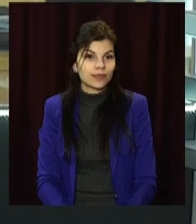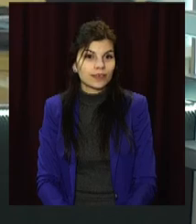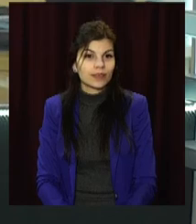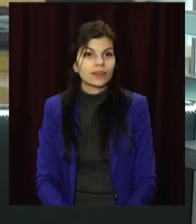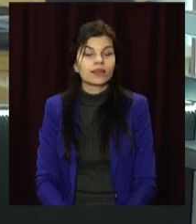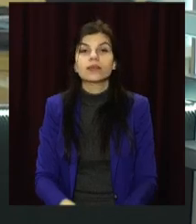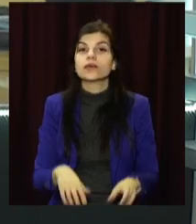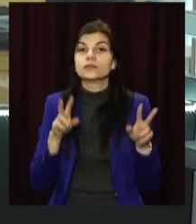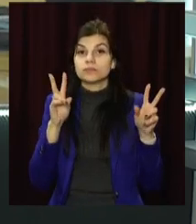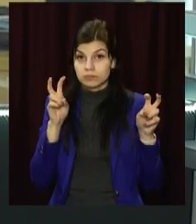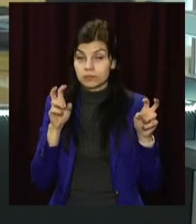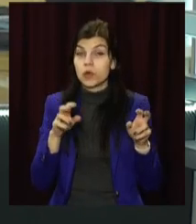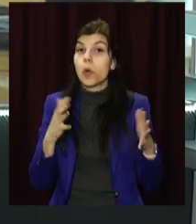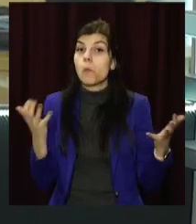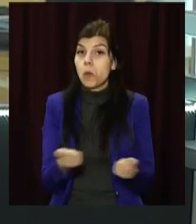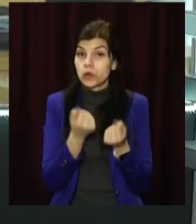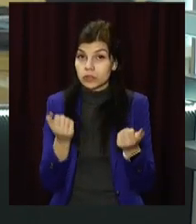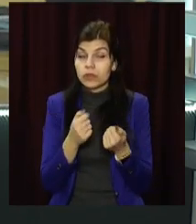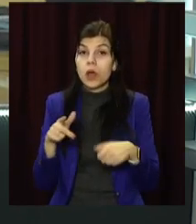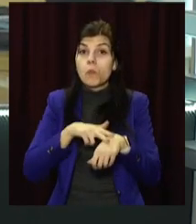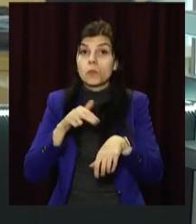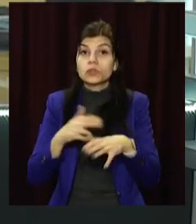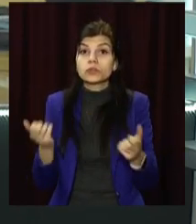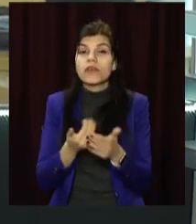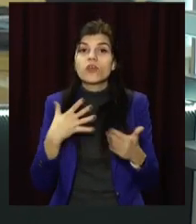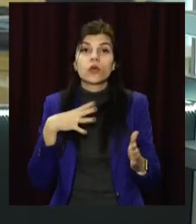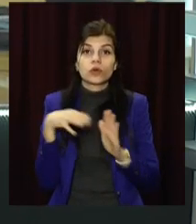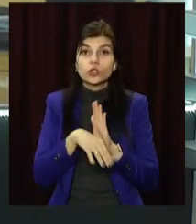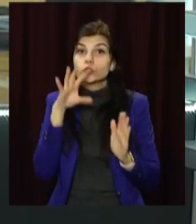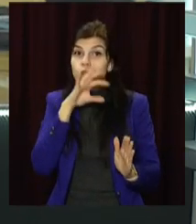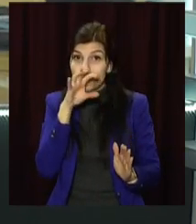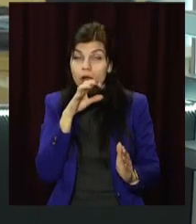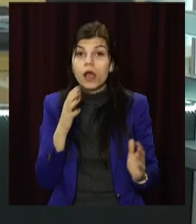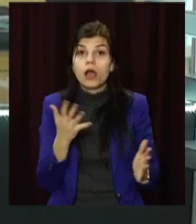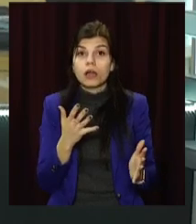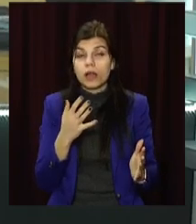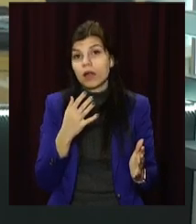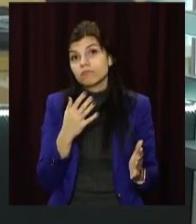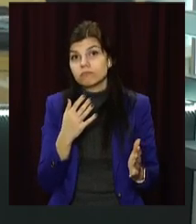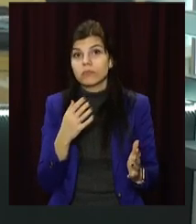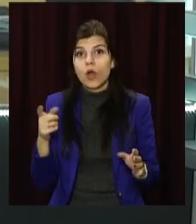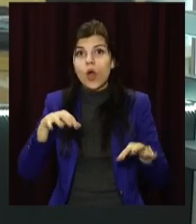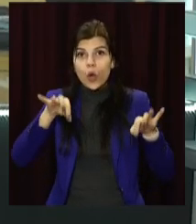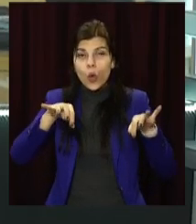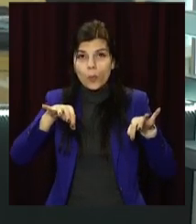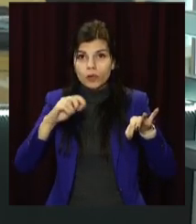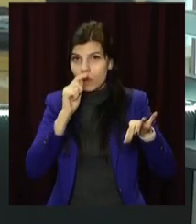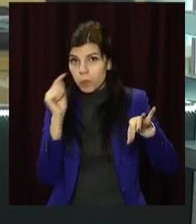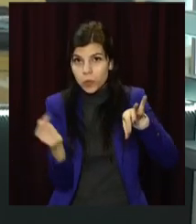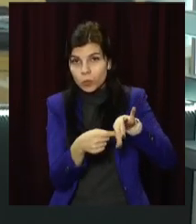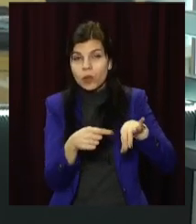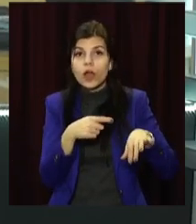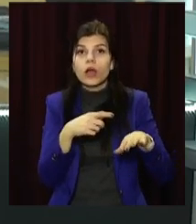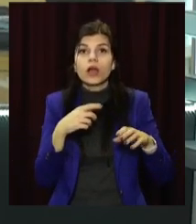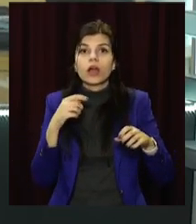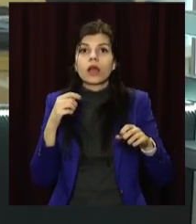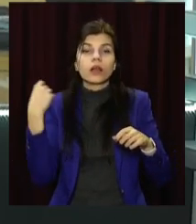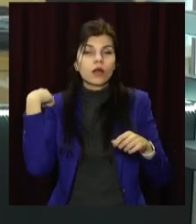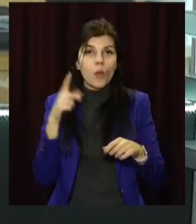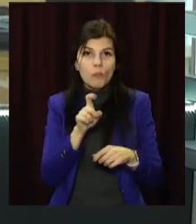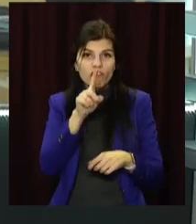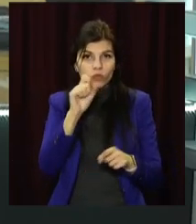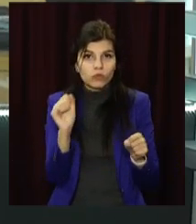Операція «Порятунок». У Кам'янському поліціянти врятували від загибелі собаку, яка, ймовірно, потрапила під колеса автівки. Тварину з травмованим